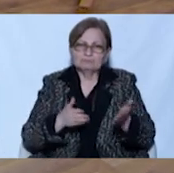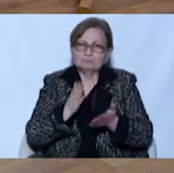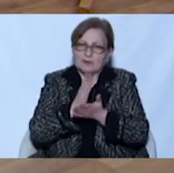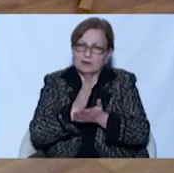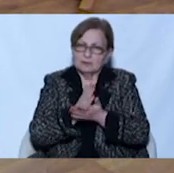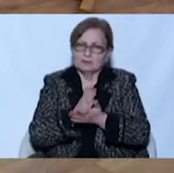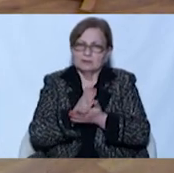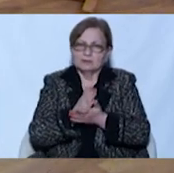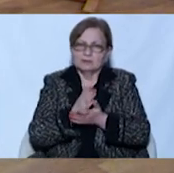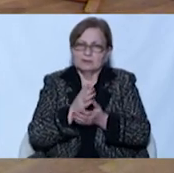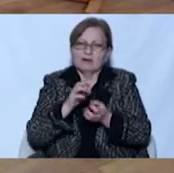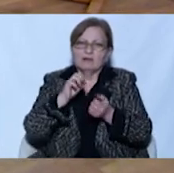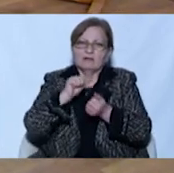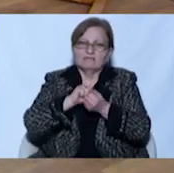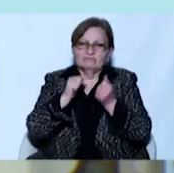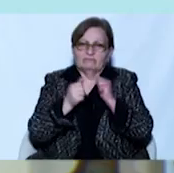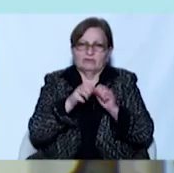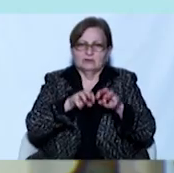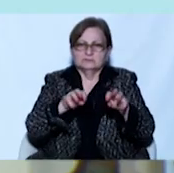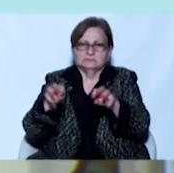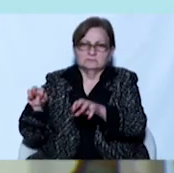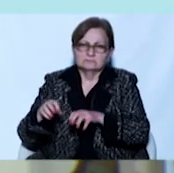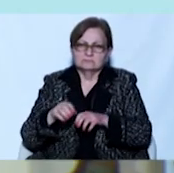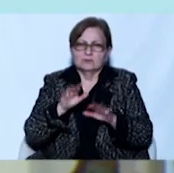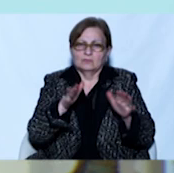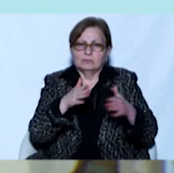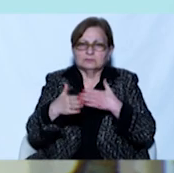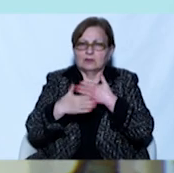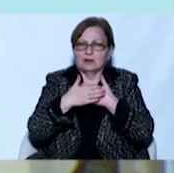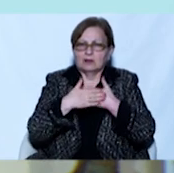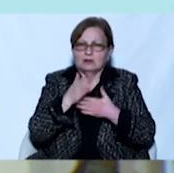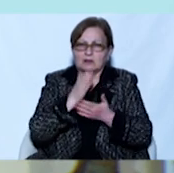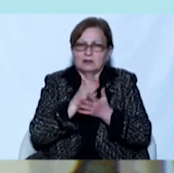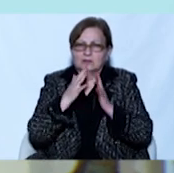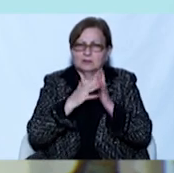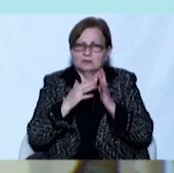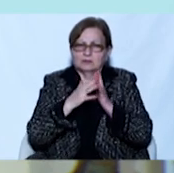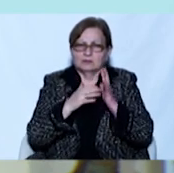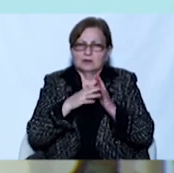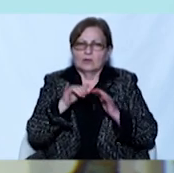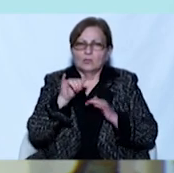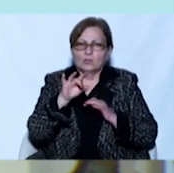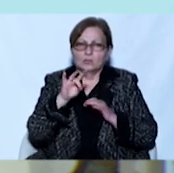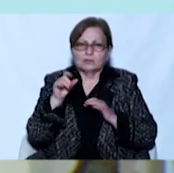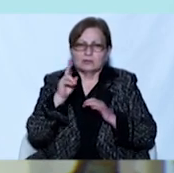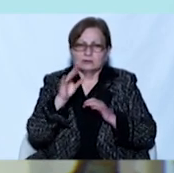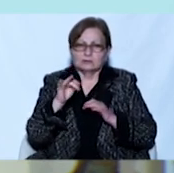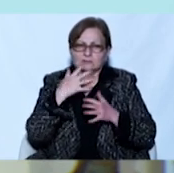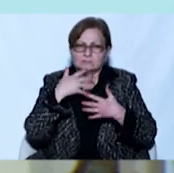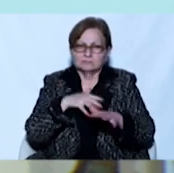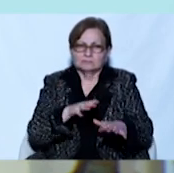არის ქვიანი. ბათუმთან ახლოს მდებარეობს სოფელი ურეკი.